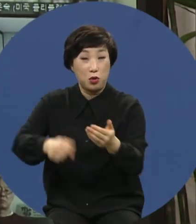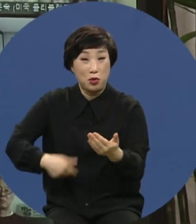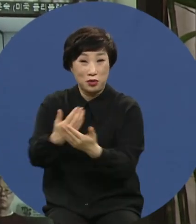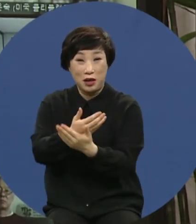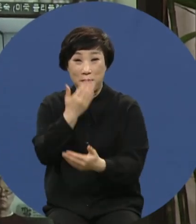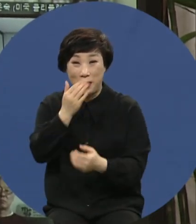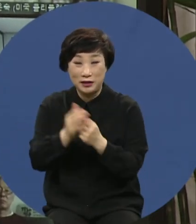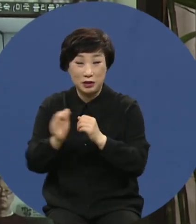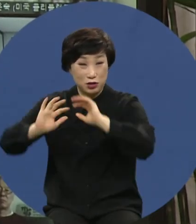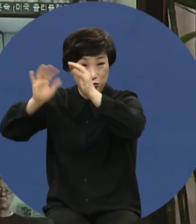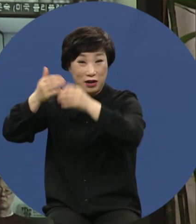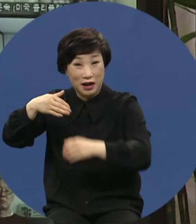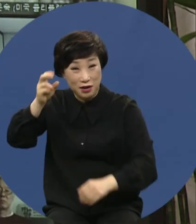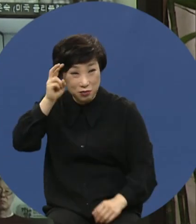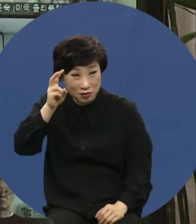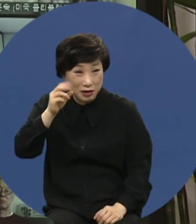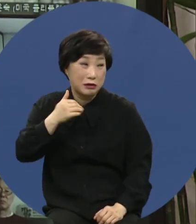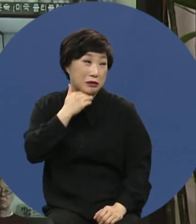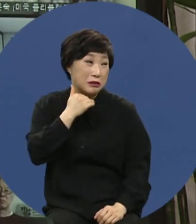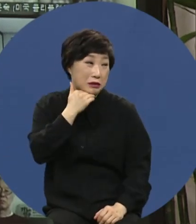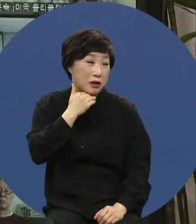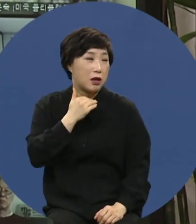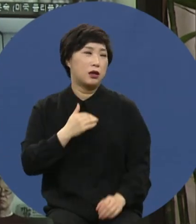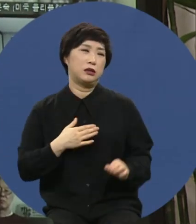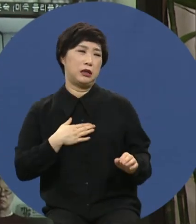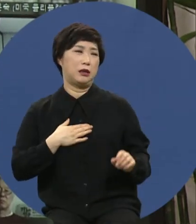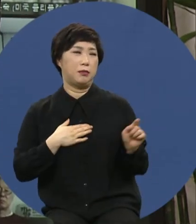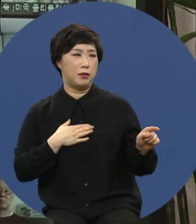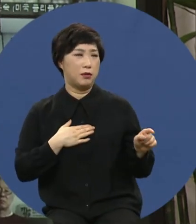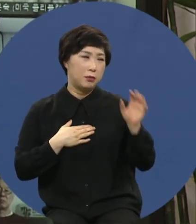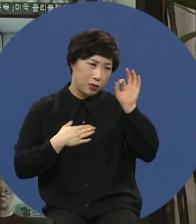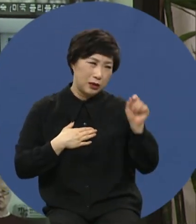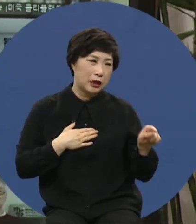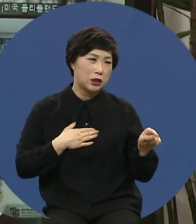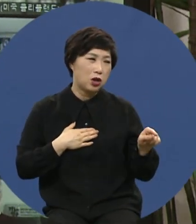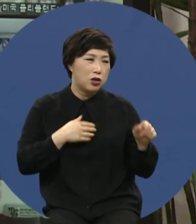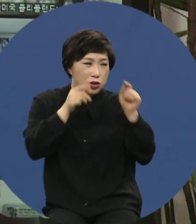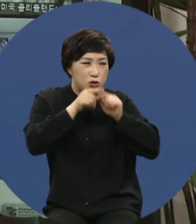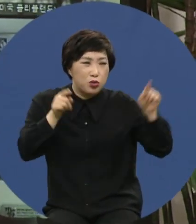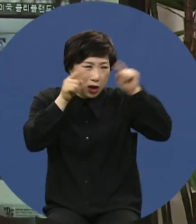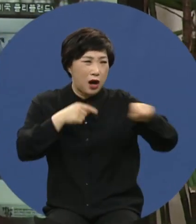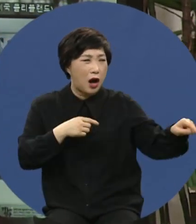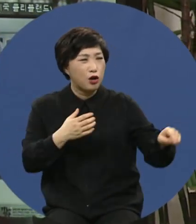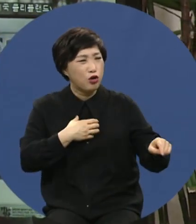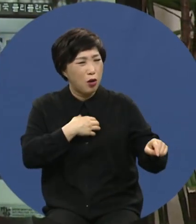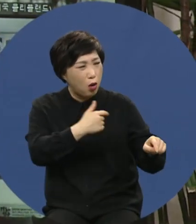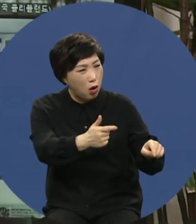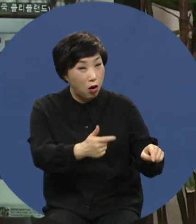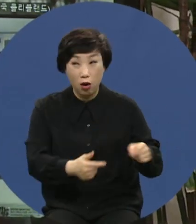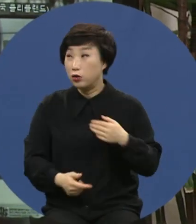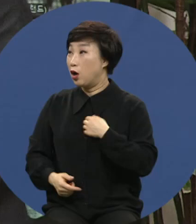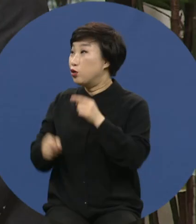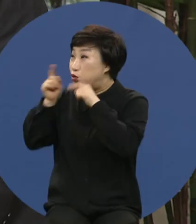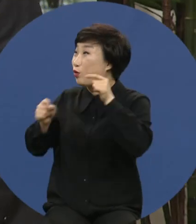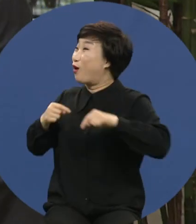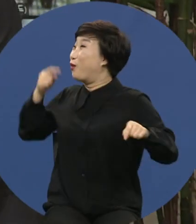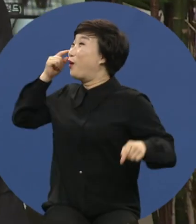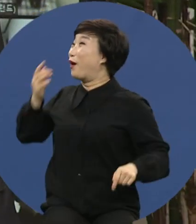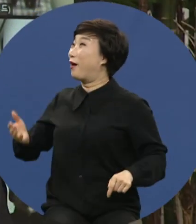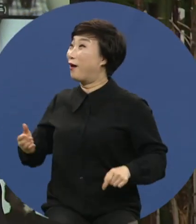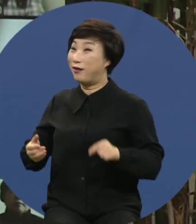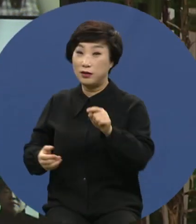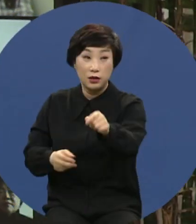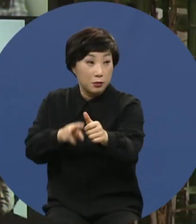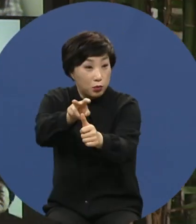테니까 천국 가지 않냐? 근데 너는 지옥 가겠다. 아니 왜 제가 지옥 가요? 저